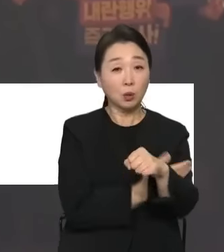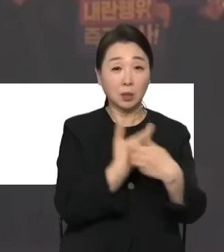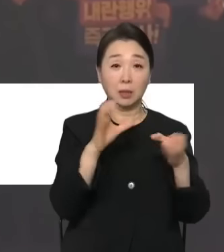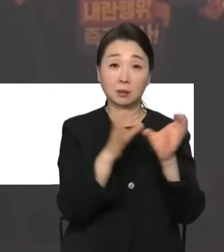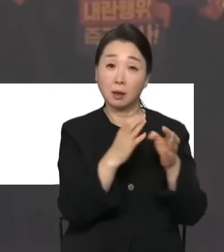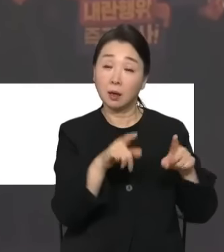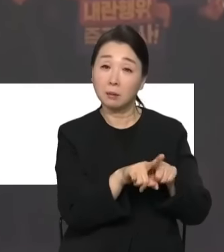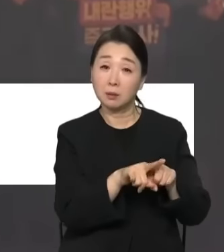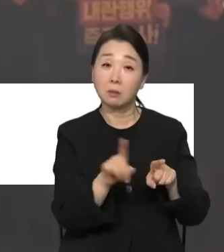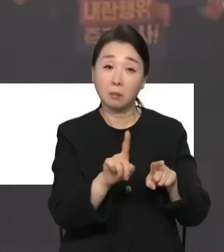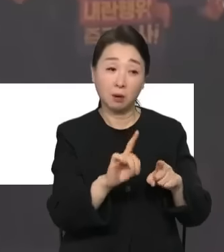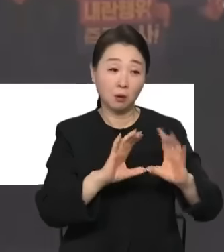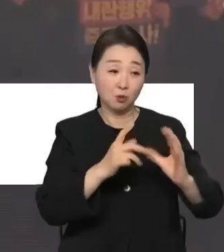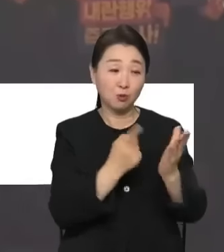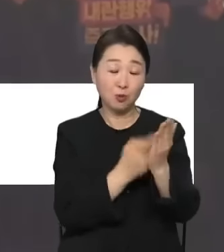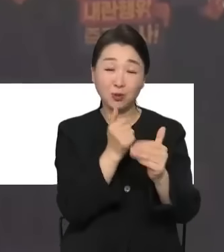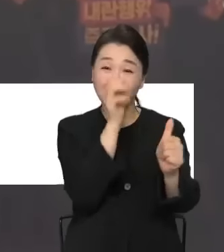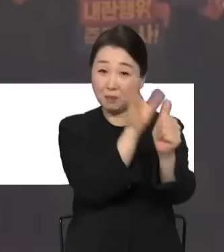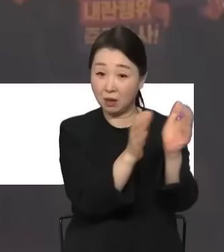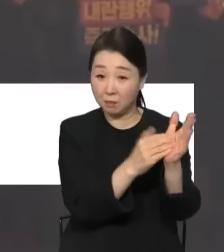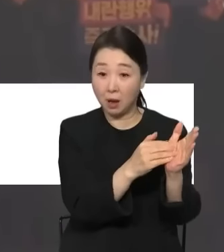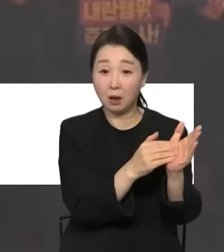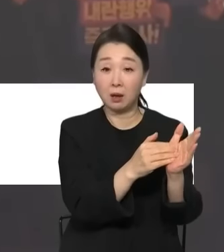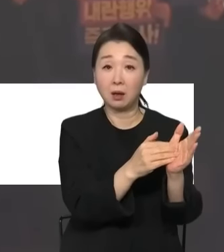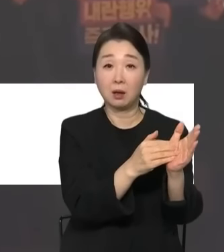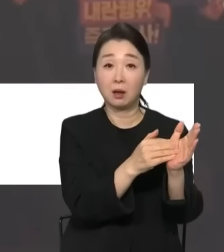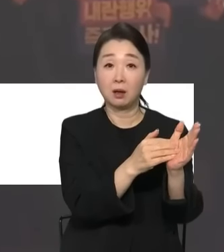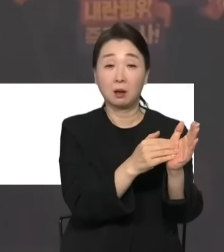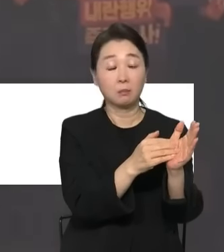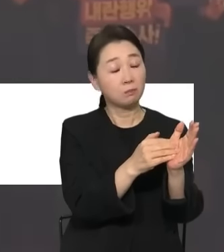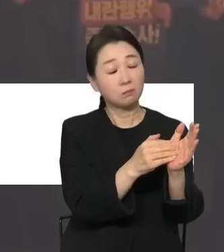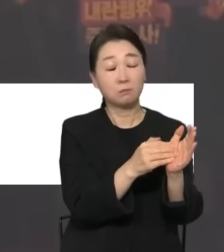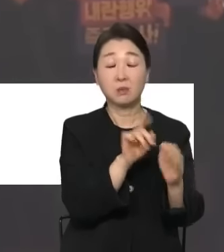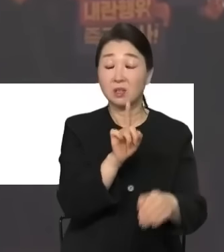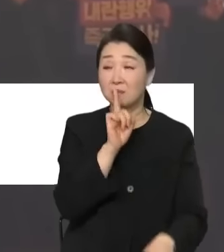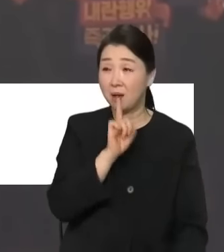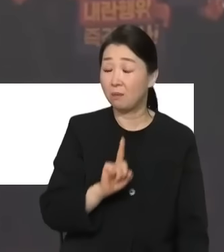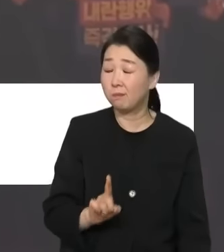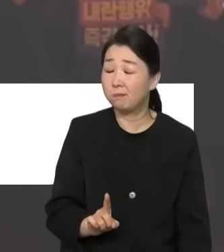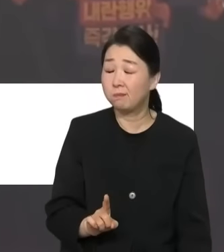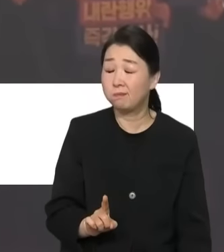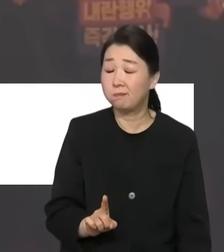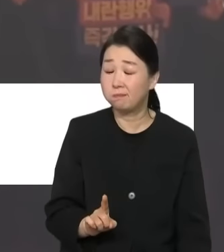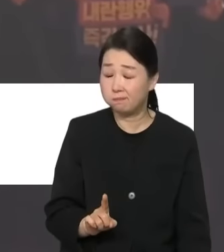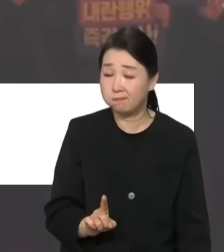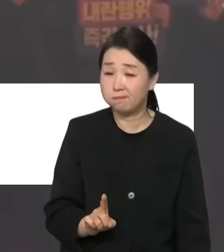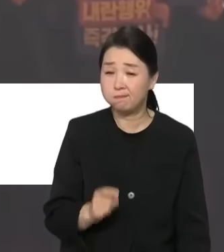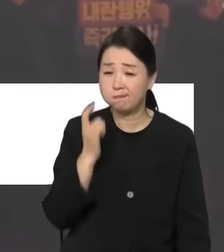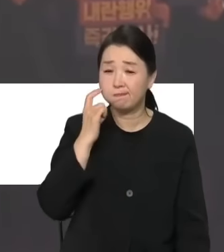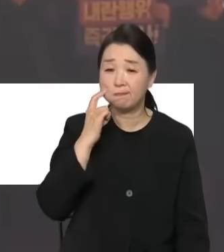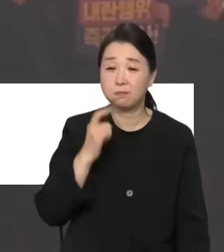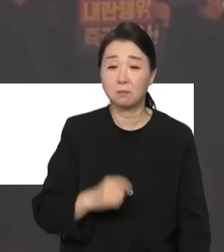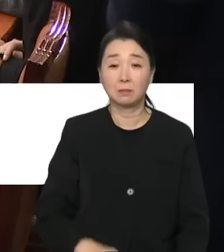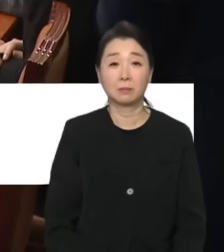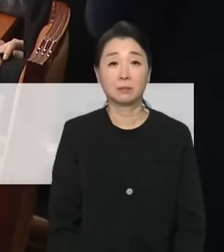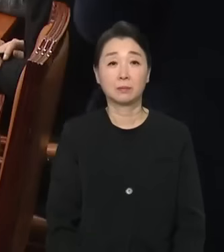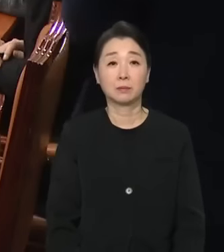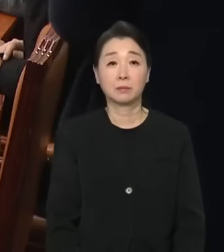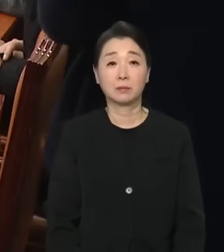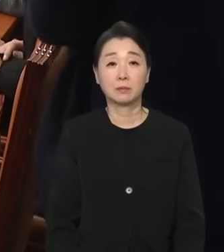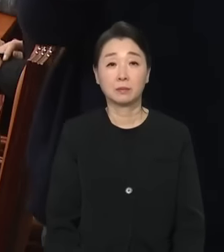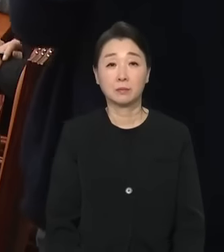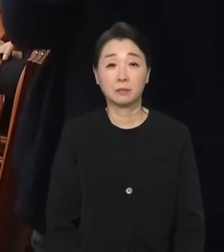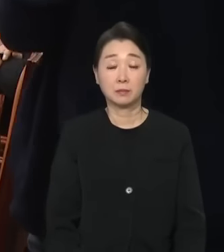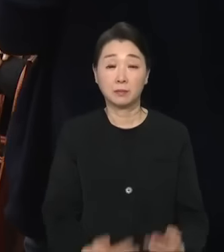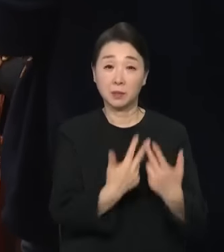당과 국무 총리한테 맡기고이 말조차도 사실이 아니라는 것입니다